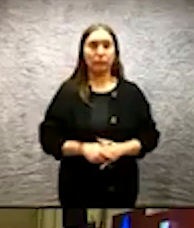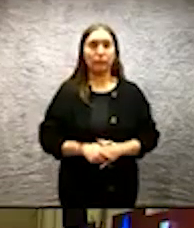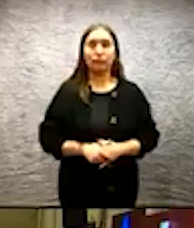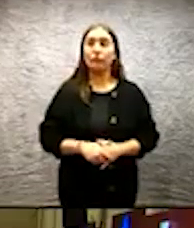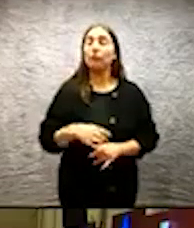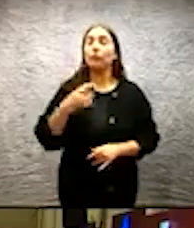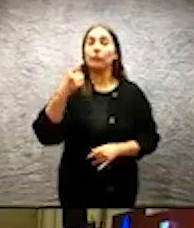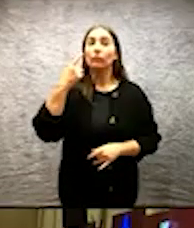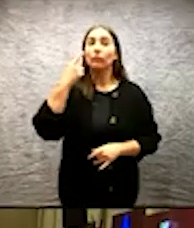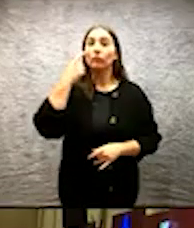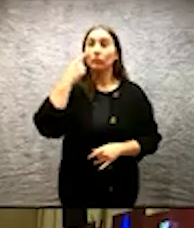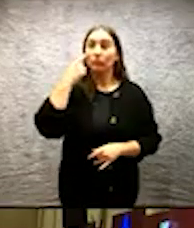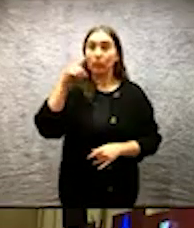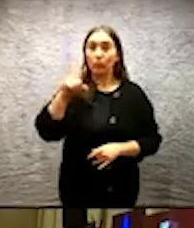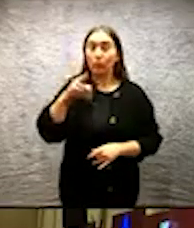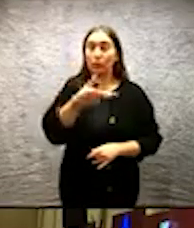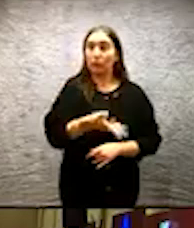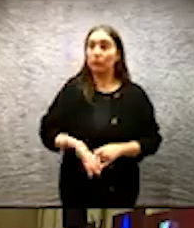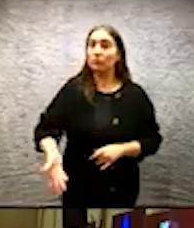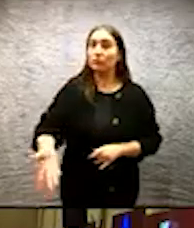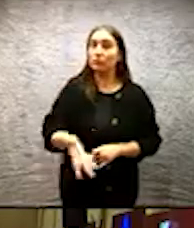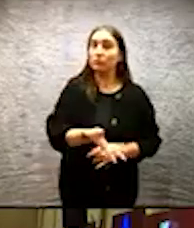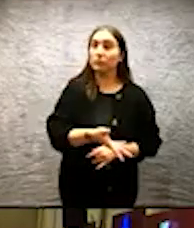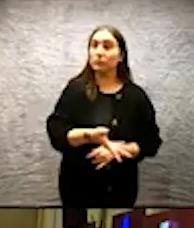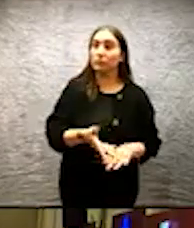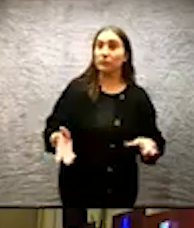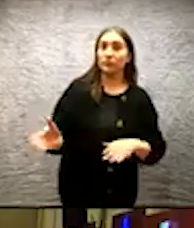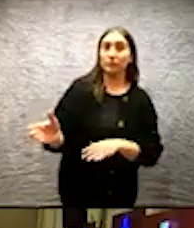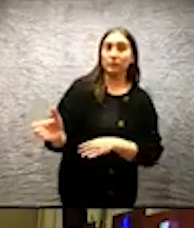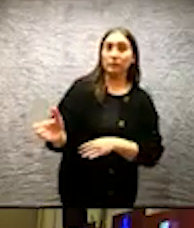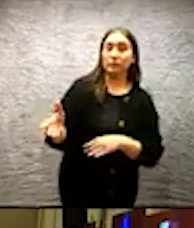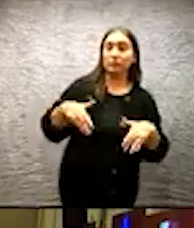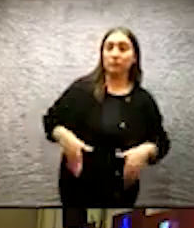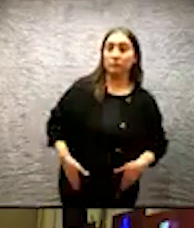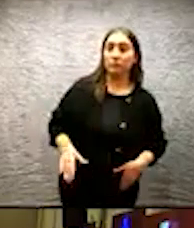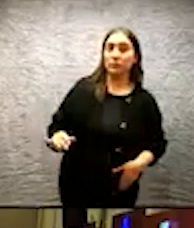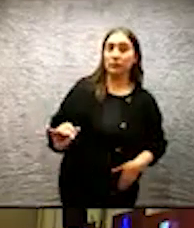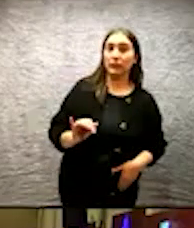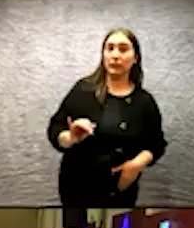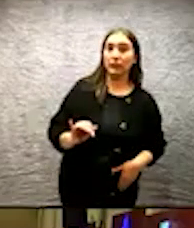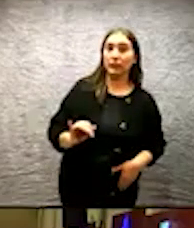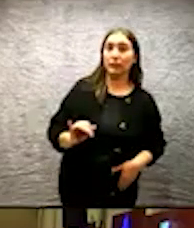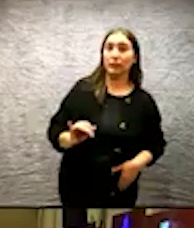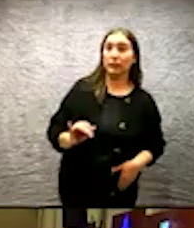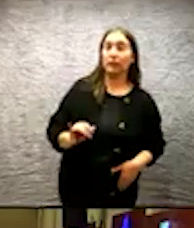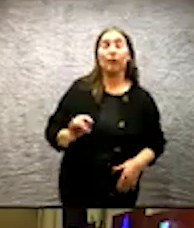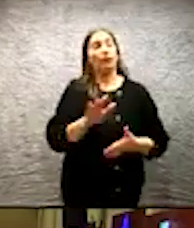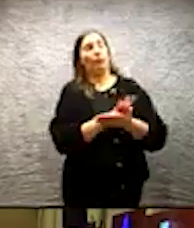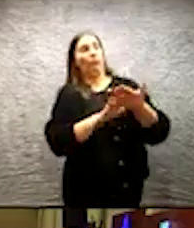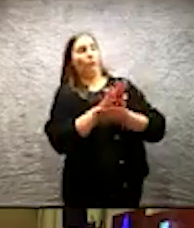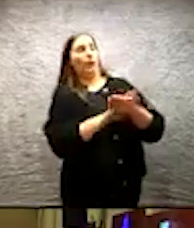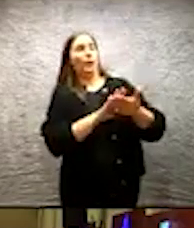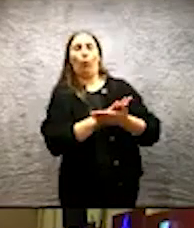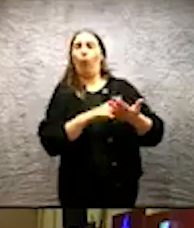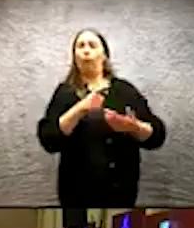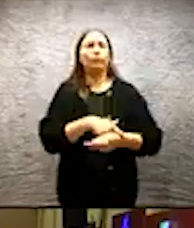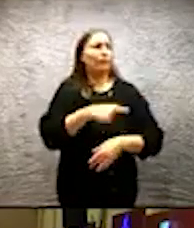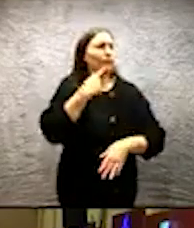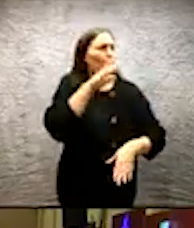Qui est pour cette délibération ? Qui s'abstient ? Ah bah oui, qui est contre, pardon.